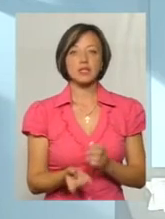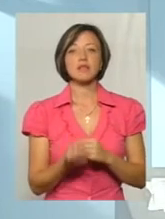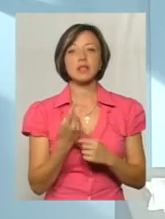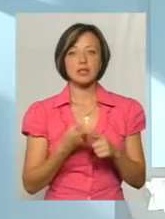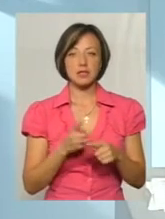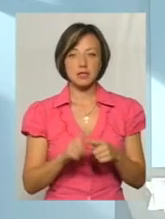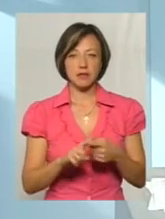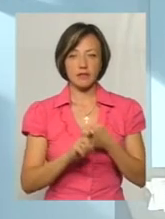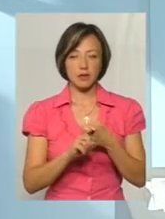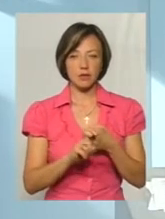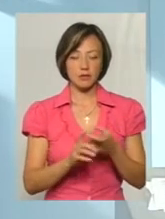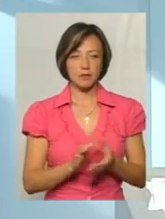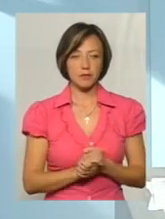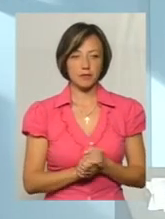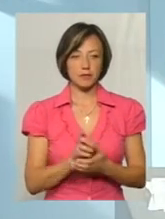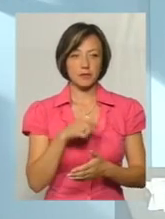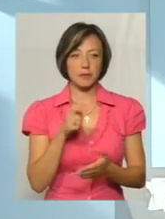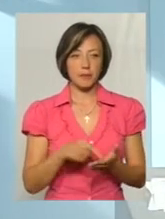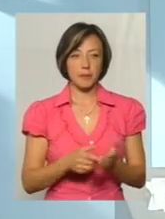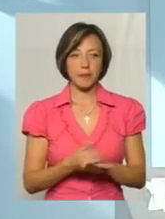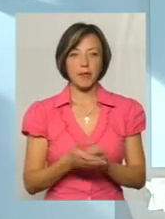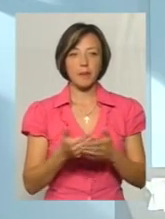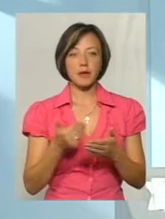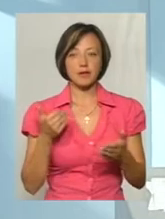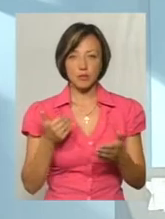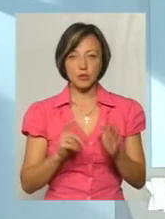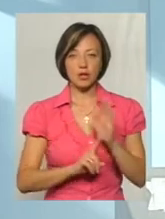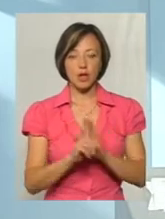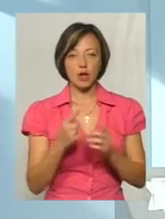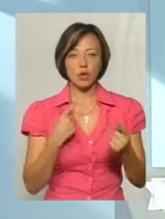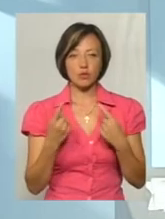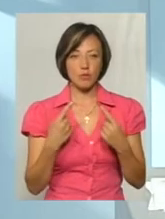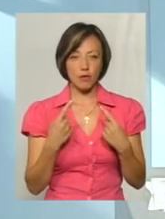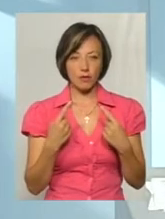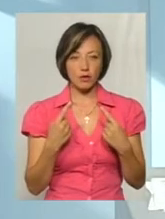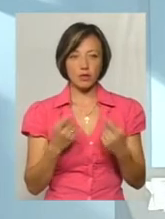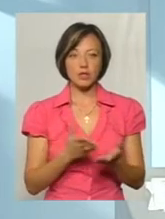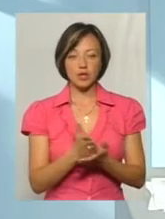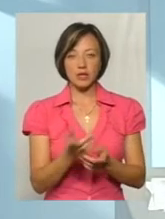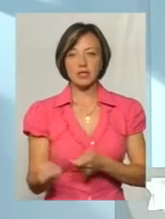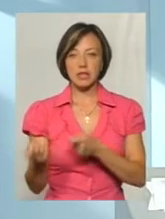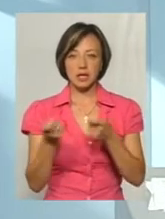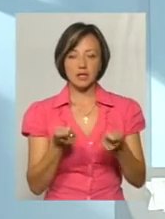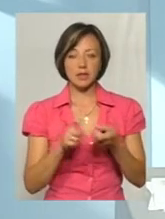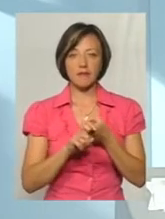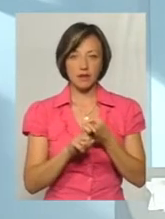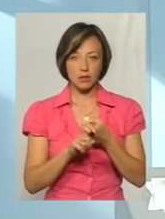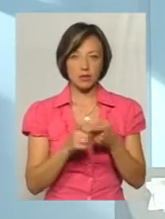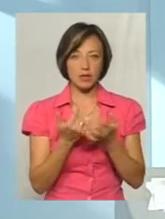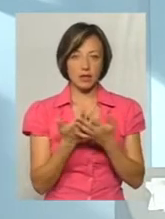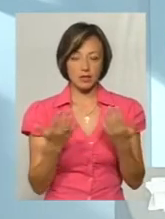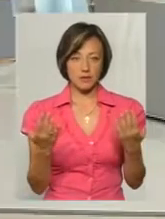звідки взявся вірус? Ми перед цим почали розмову. Шляхи занесення вірусу